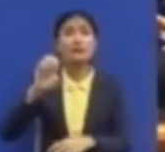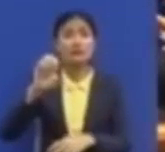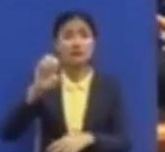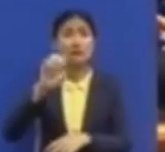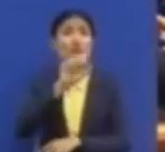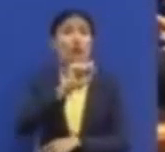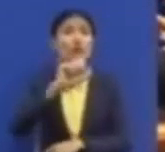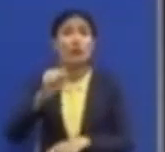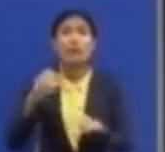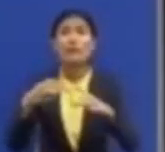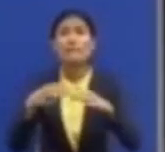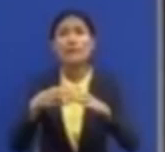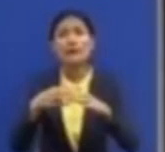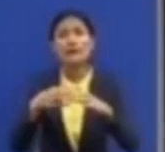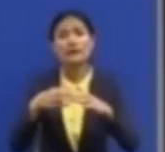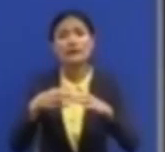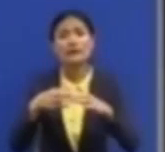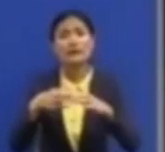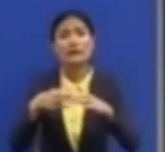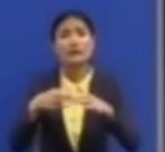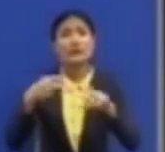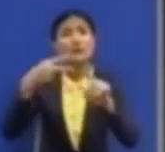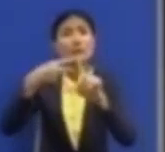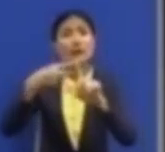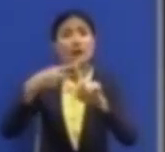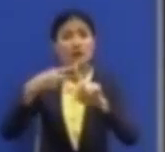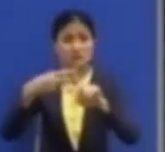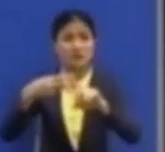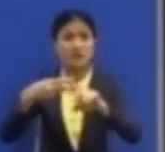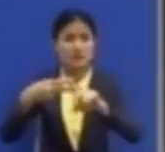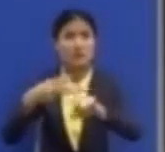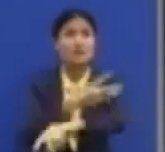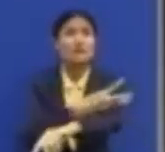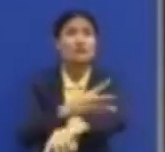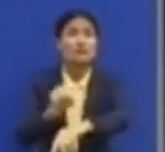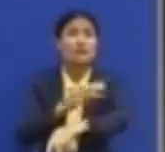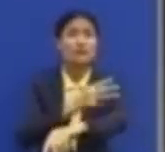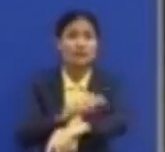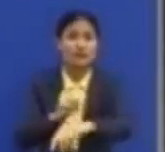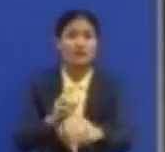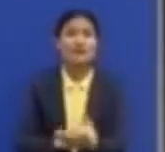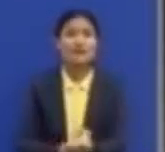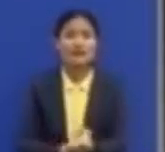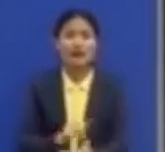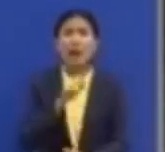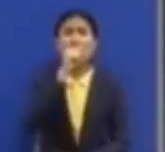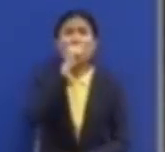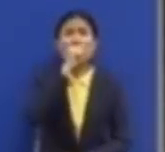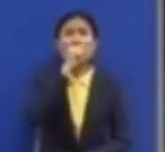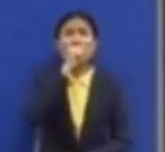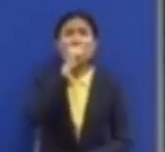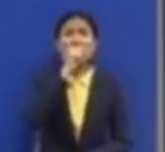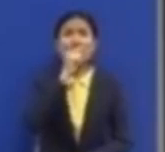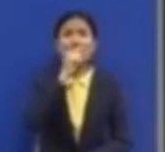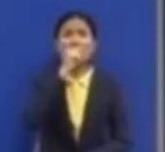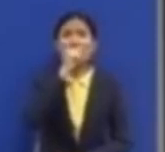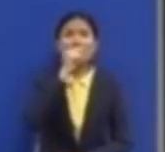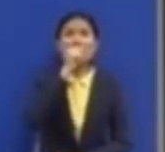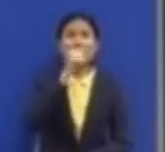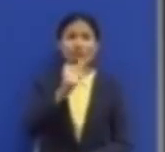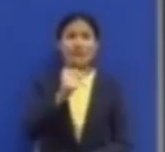ากจังหวัดมหาสารคามครับครับท่านครับ พูดห่างไมค์หน่อยมันจะไม่กระตุกกระตัก